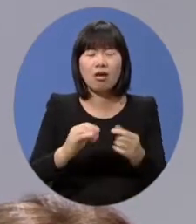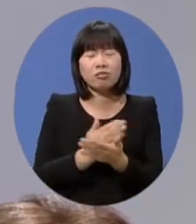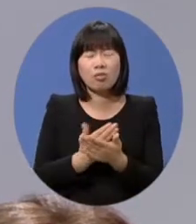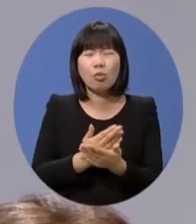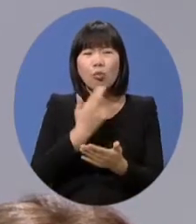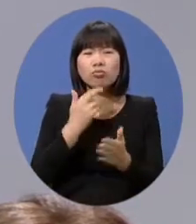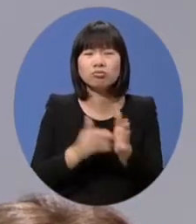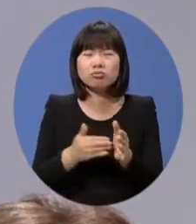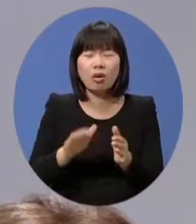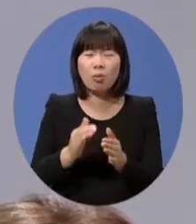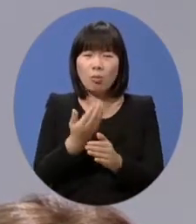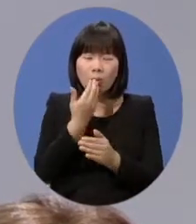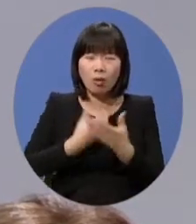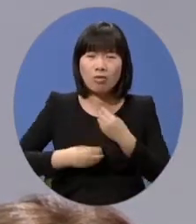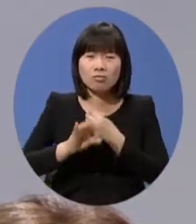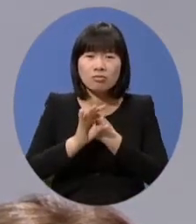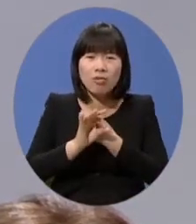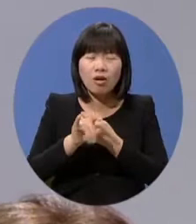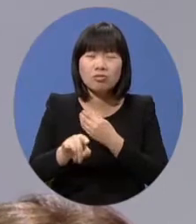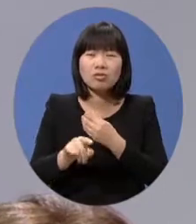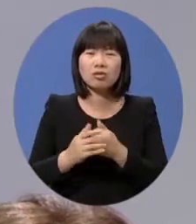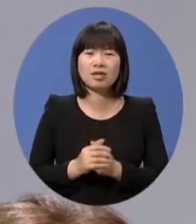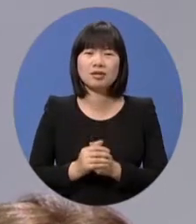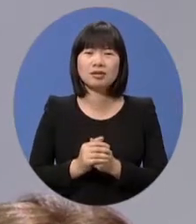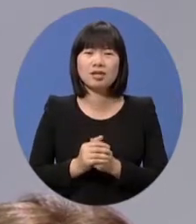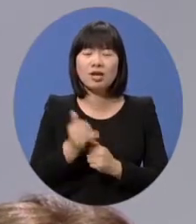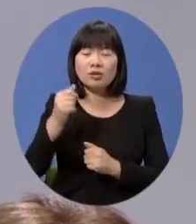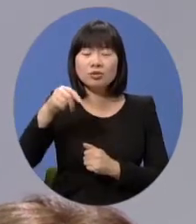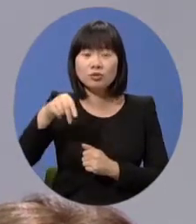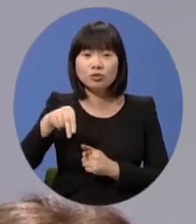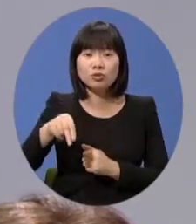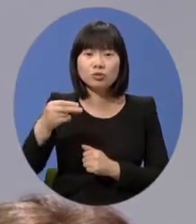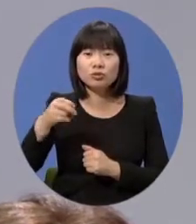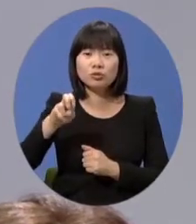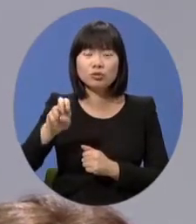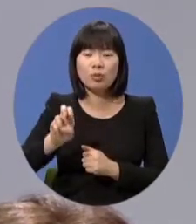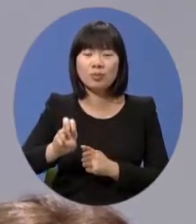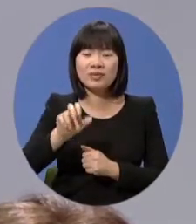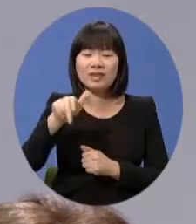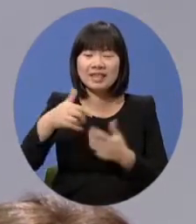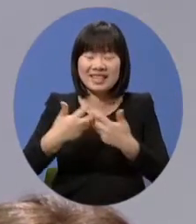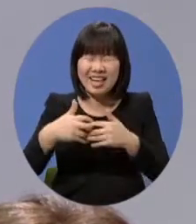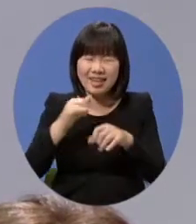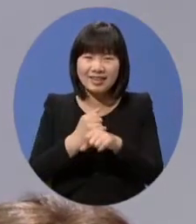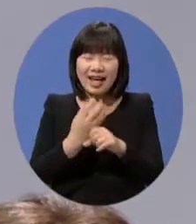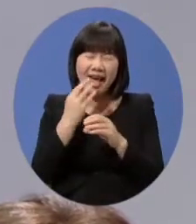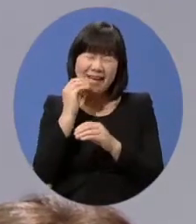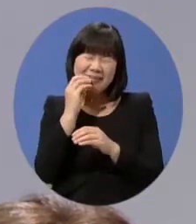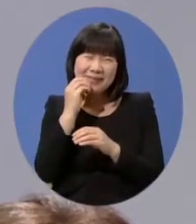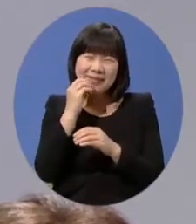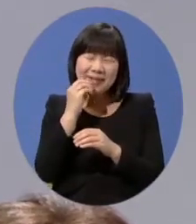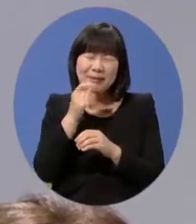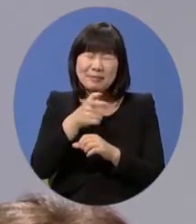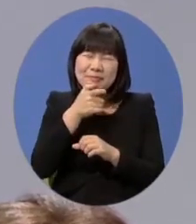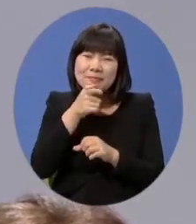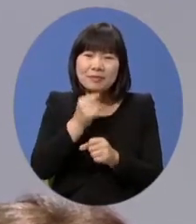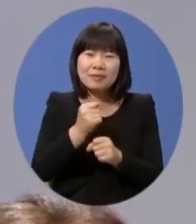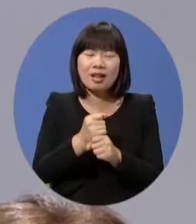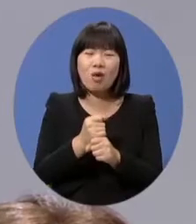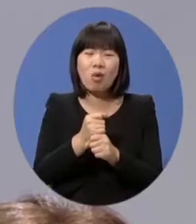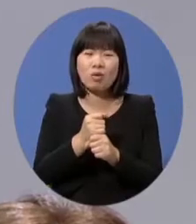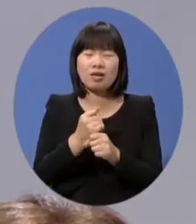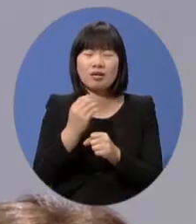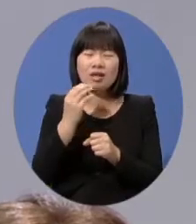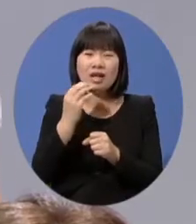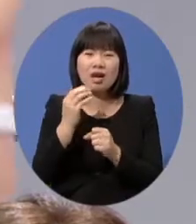가리진 않는데요. 먹으면 그 별명이 휴롬기계라고 네. 이 다 씹어서 집을 내가지고요. 네. 건더기는